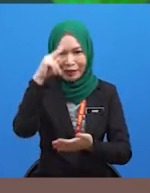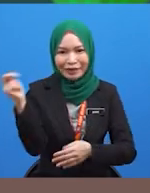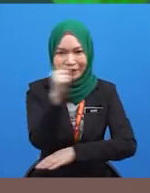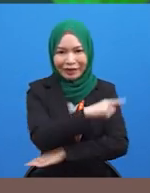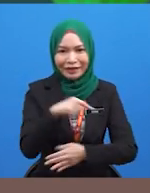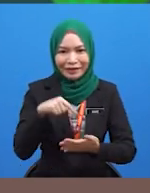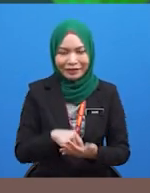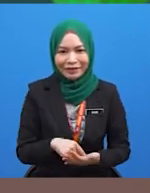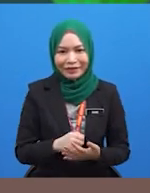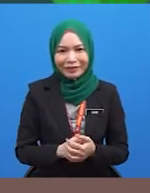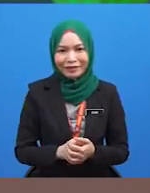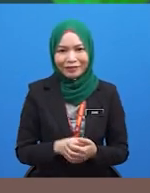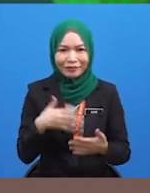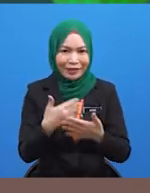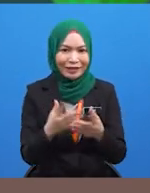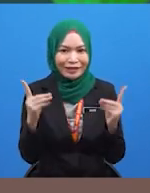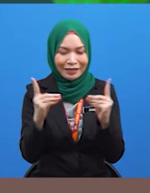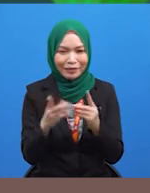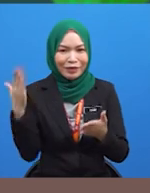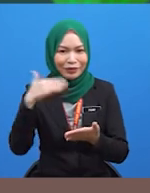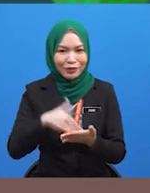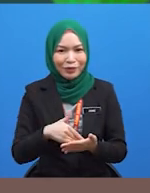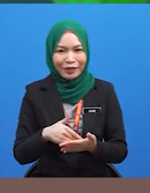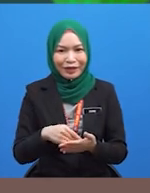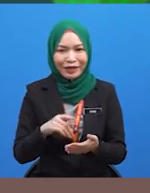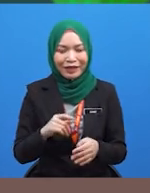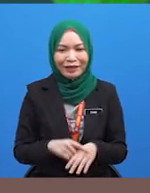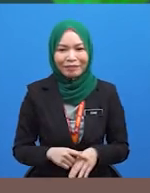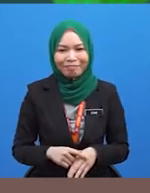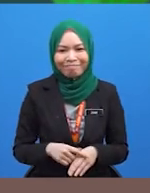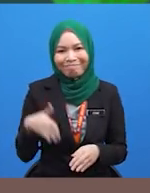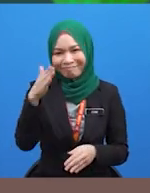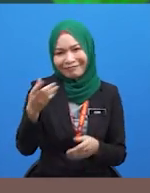kita pada hari ini. Sehingga kita berjumpa lagi pada